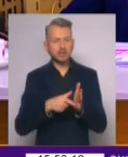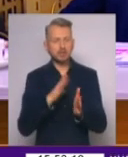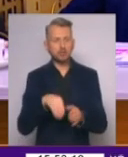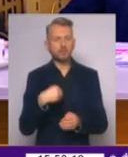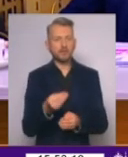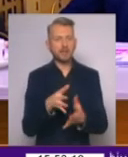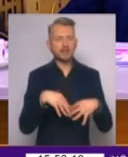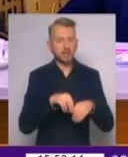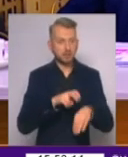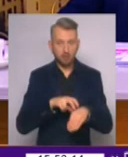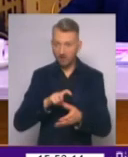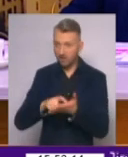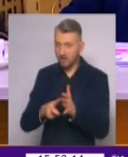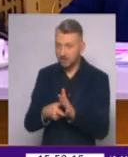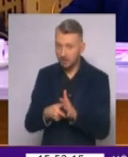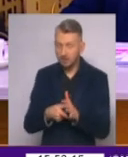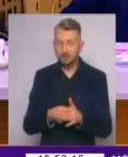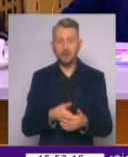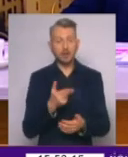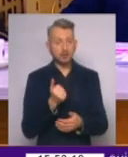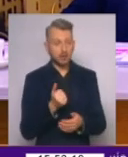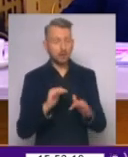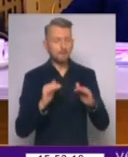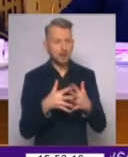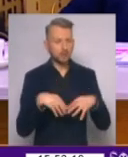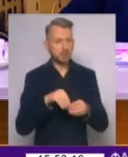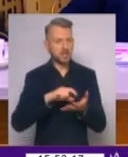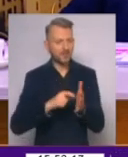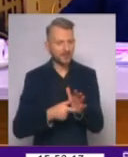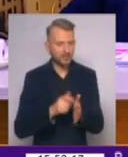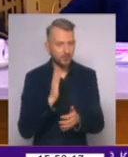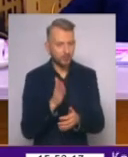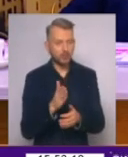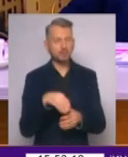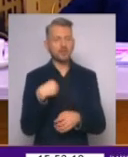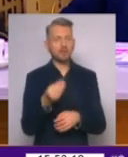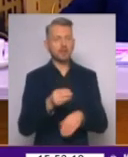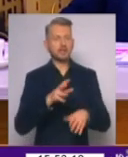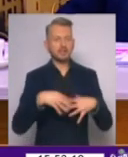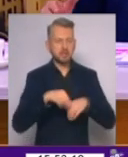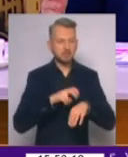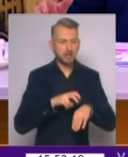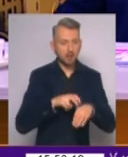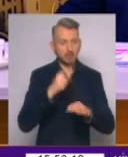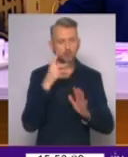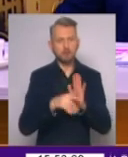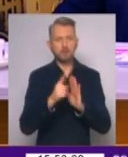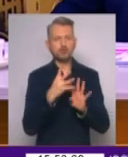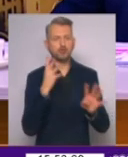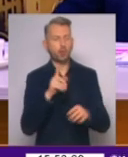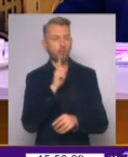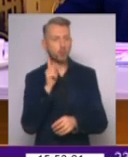лікарям. Квартири будуть видалятися? Це малосімейна квартира, але буде видаватися сімейним лікарям. Зрозуміло, в першу чергу,